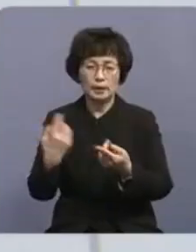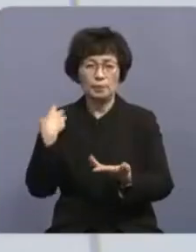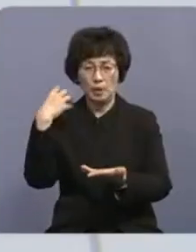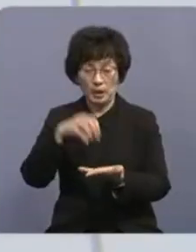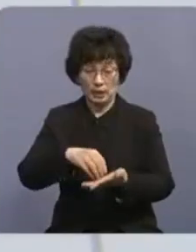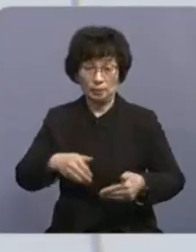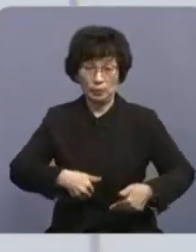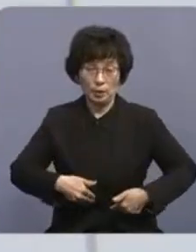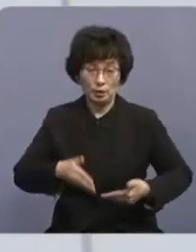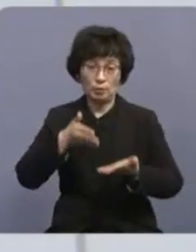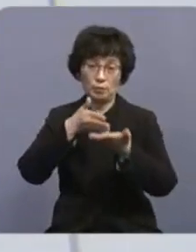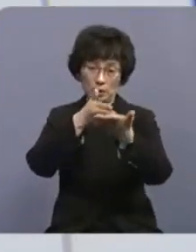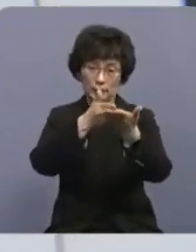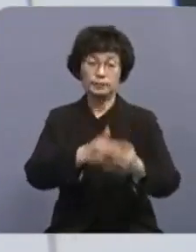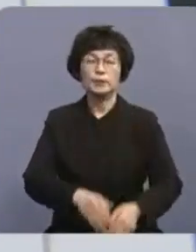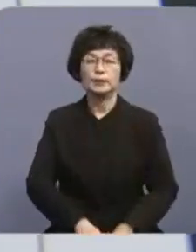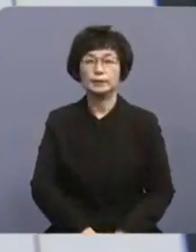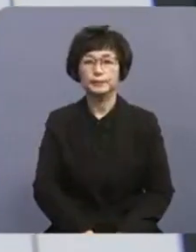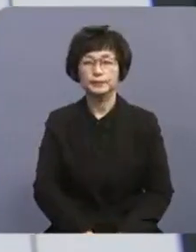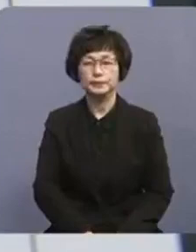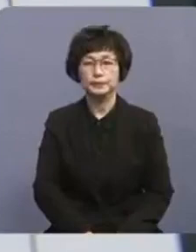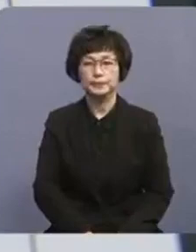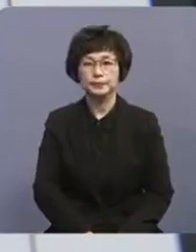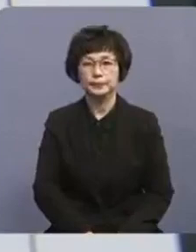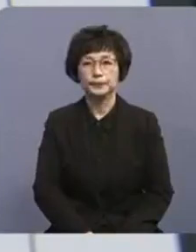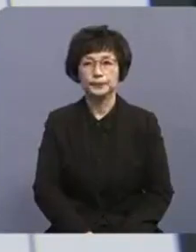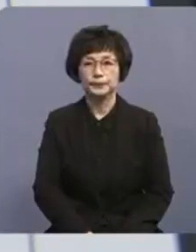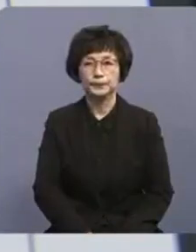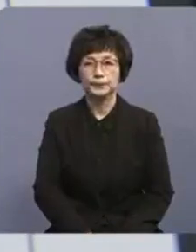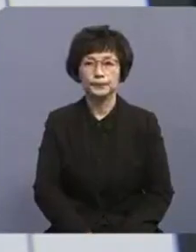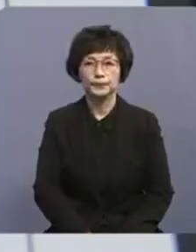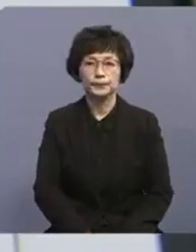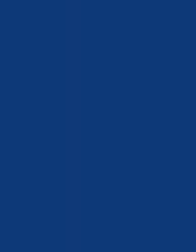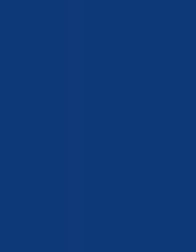한다고 촉구했습니다 KBS 뉴스 공조입니다